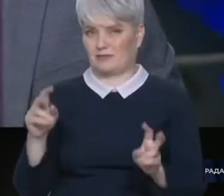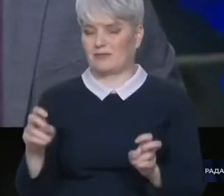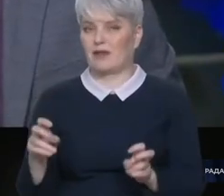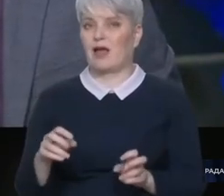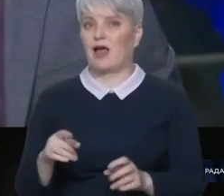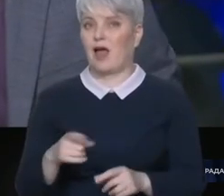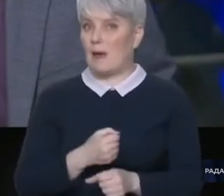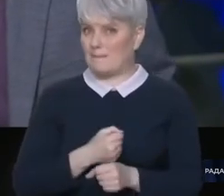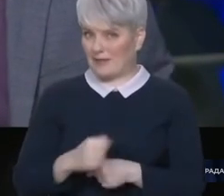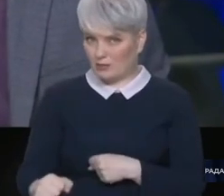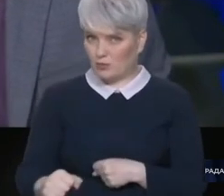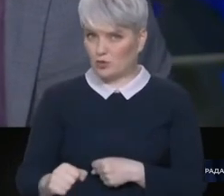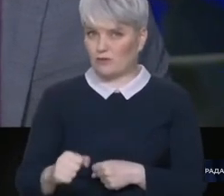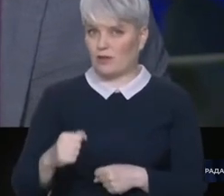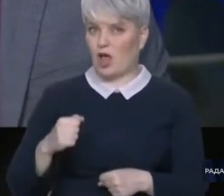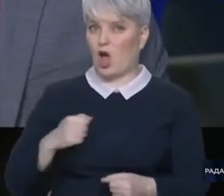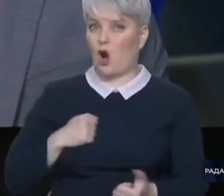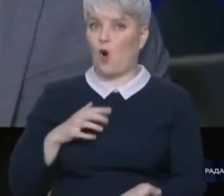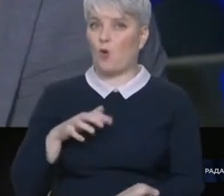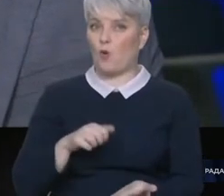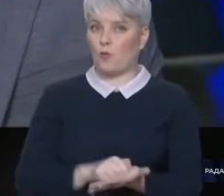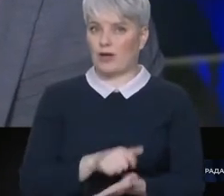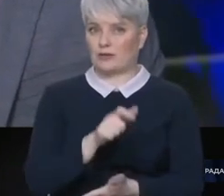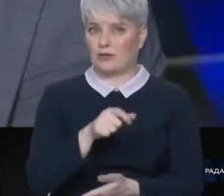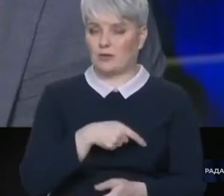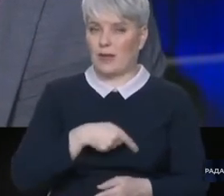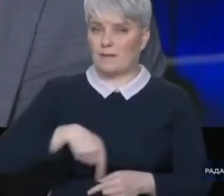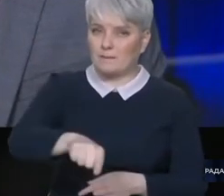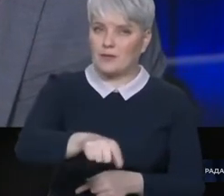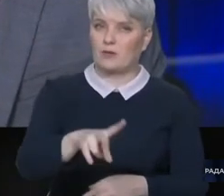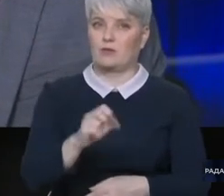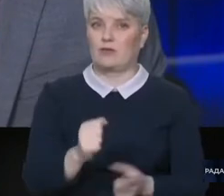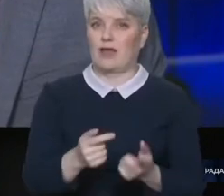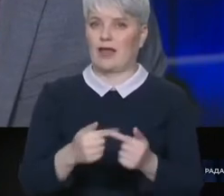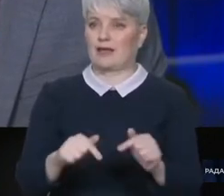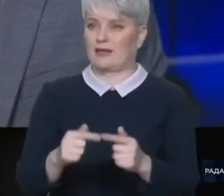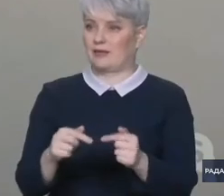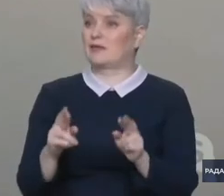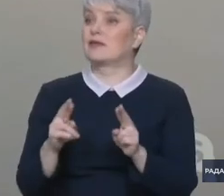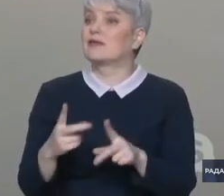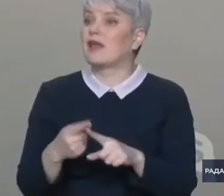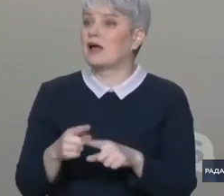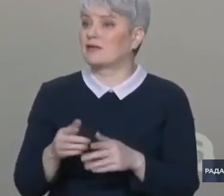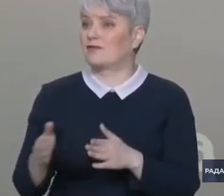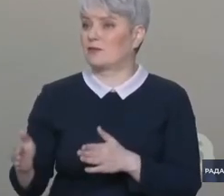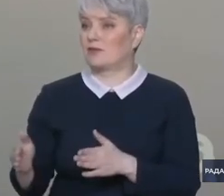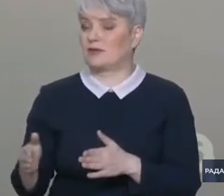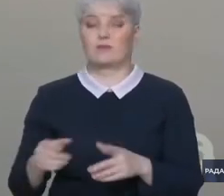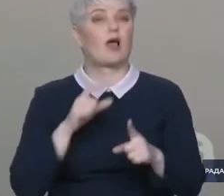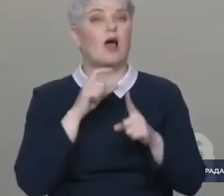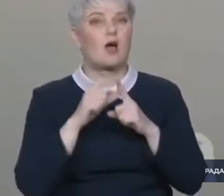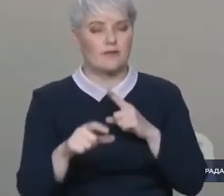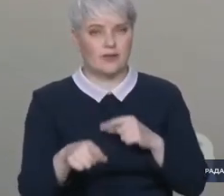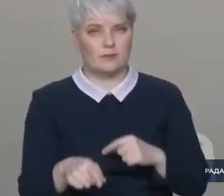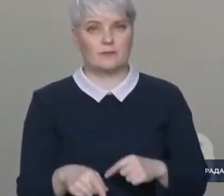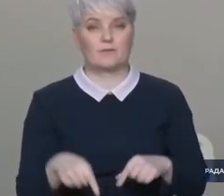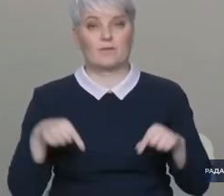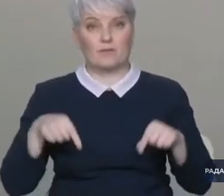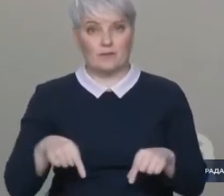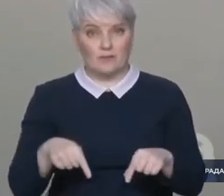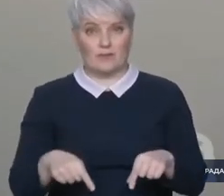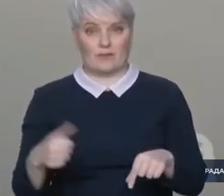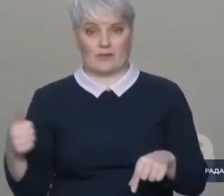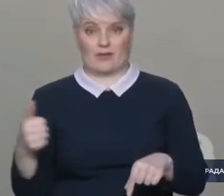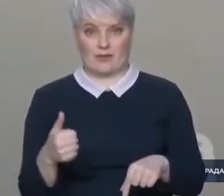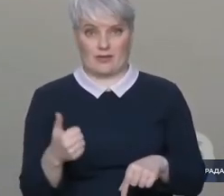людей приходити на дільниці? І взагалі, яким чином все це відбувалося? Відбувається це наступним чином. Цей тиждень, перші